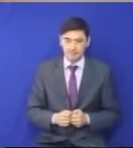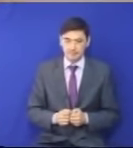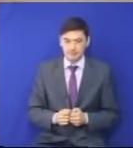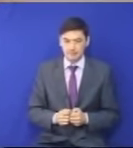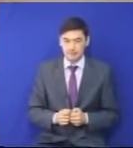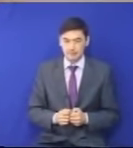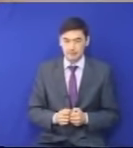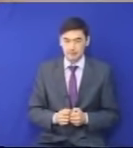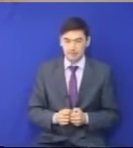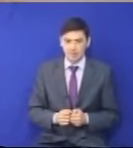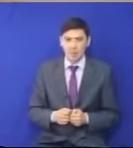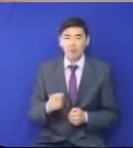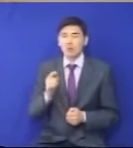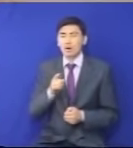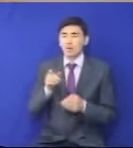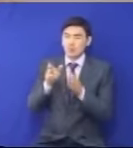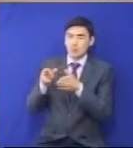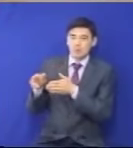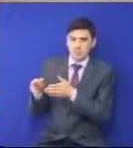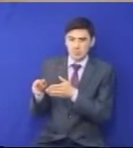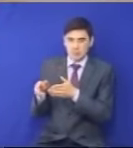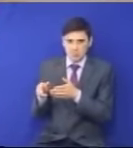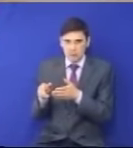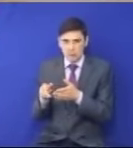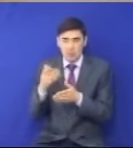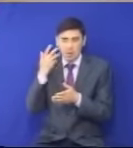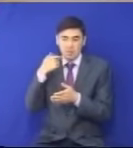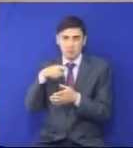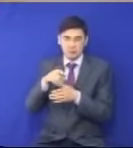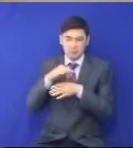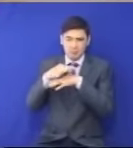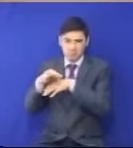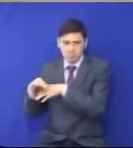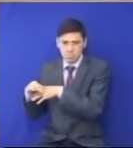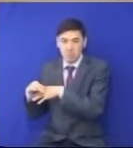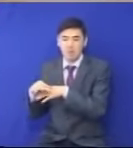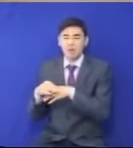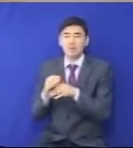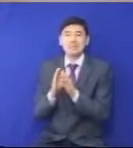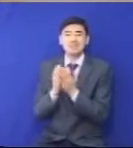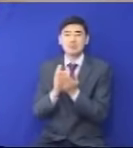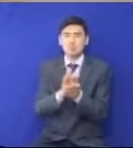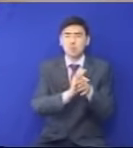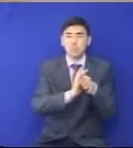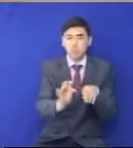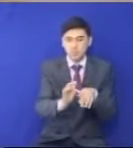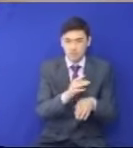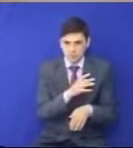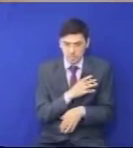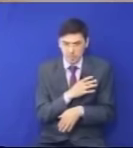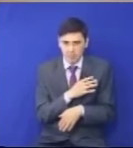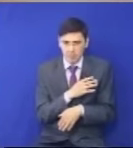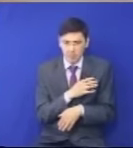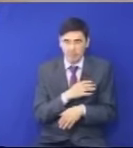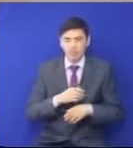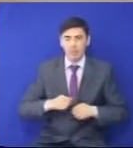авторлары репрессияға ұшырағаннан кейін ол кітаптарды да жойған болатын. Енді сол кездегі біздің әріптестеріміздің